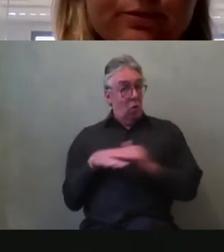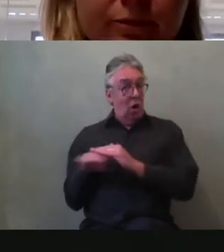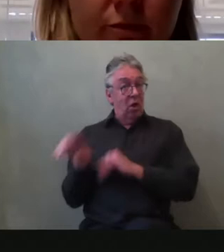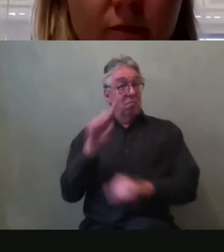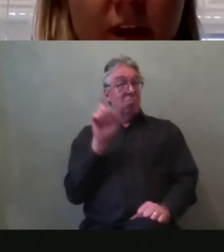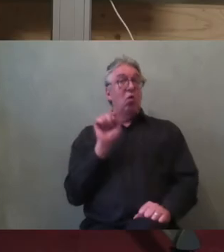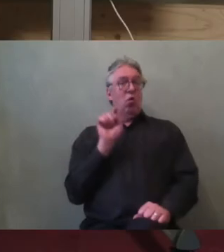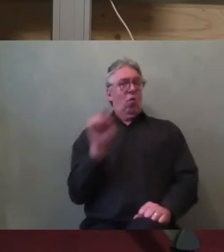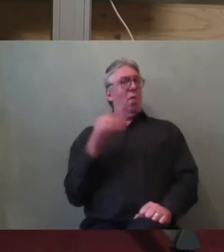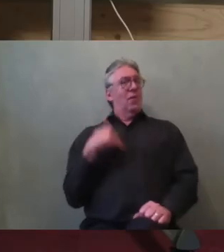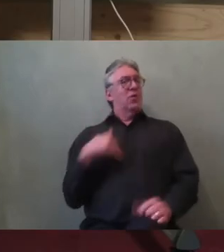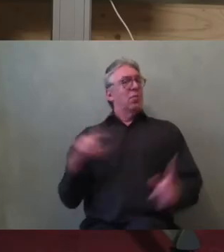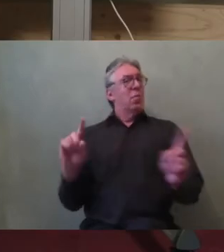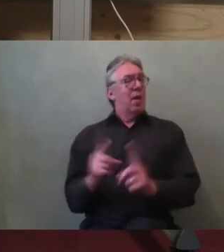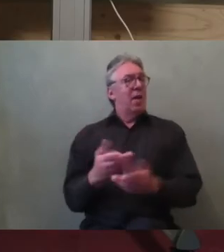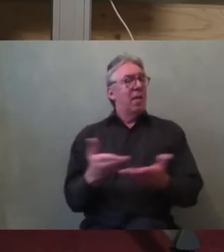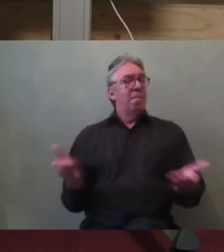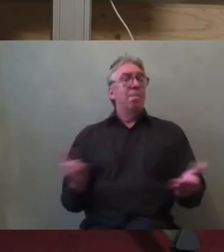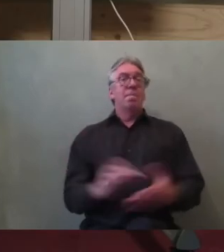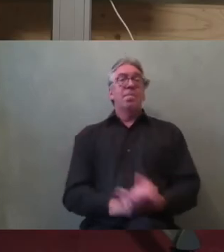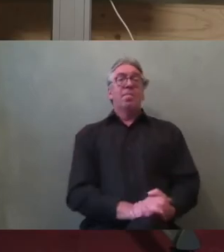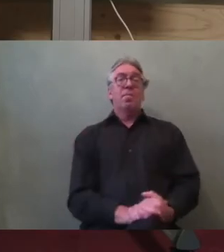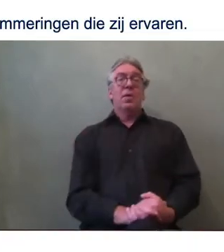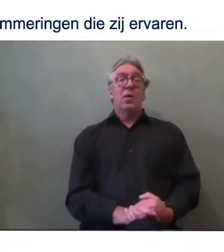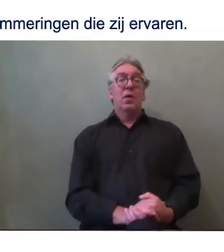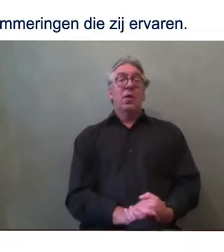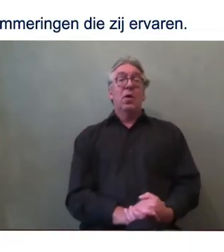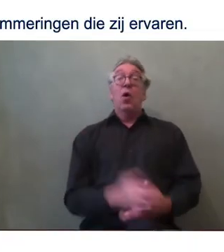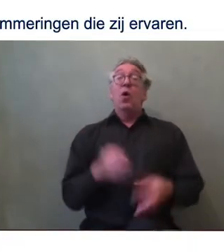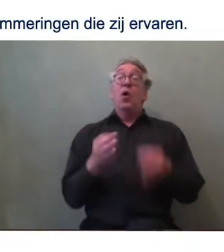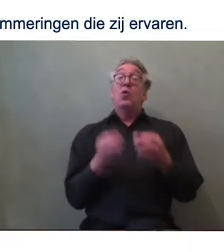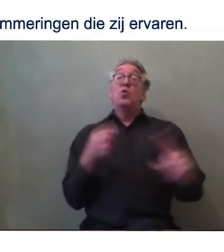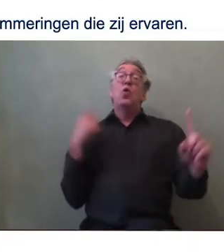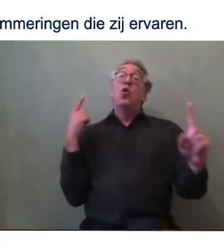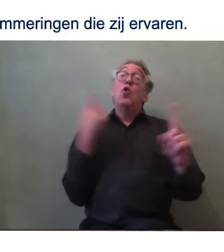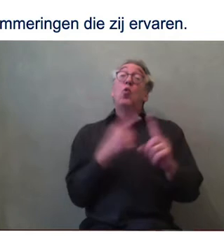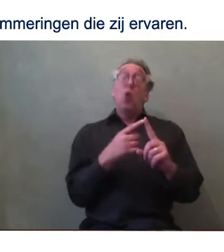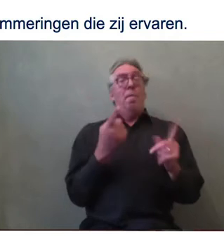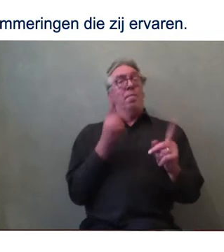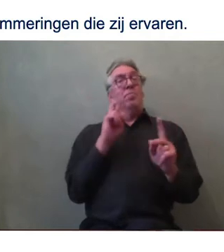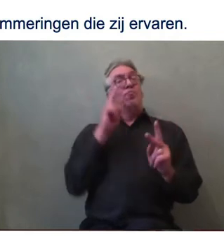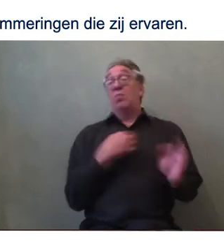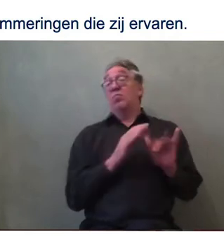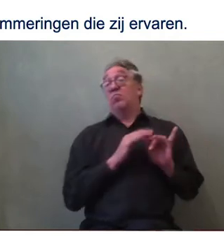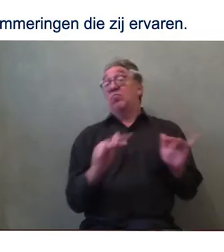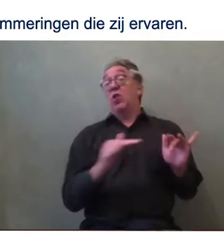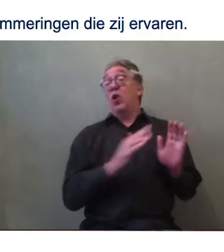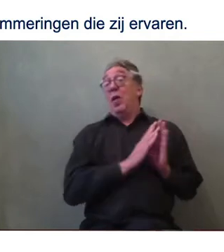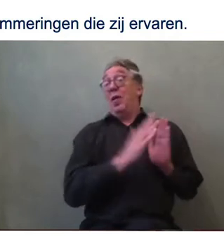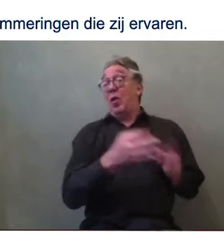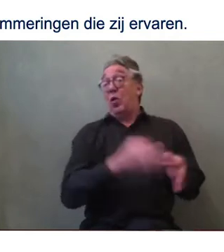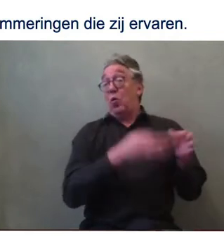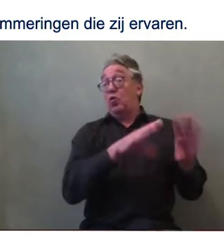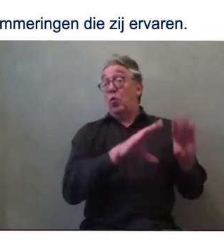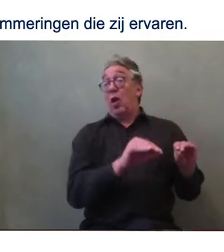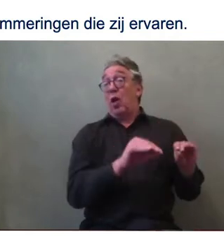beperking. Dus het doel van het onderzoek is dan ook om daar inzicht in te krijgen. Dat is eigenlijk het eerste doel. Daarnaast is het belangrijk